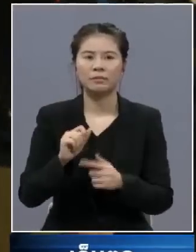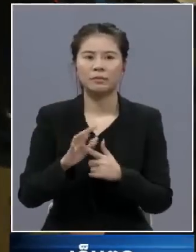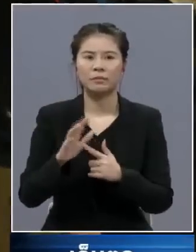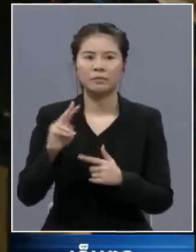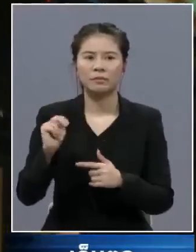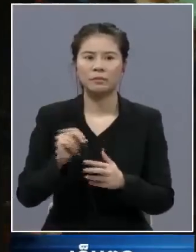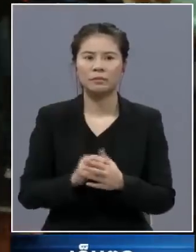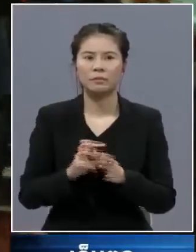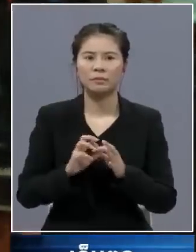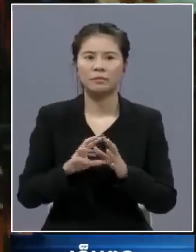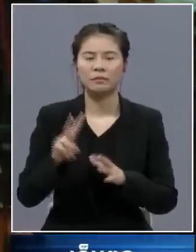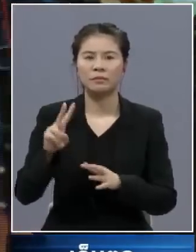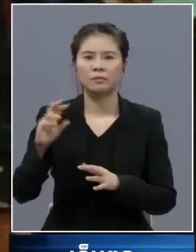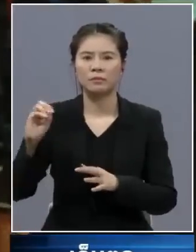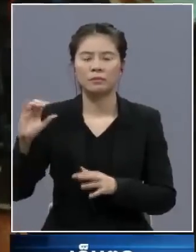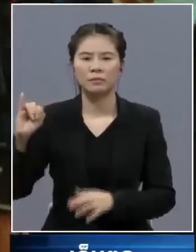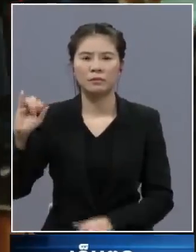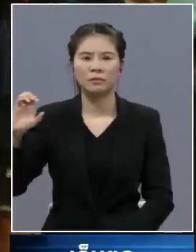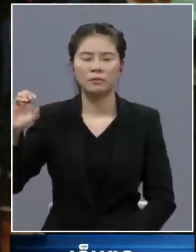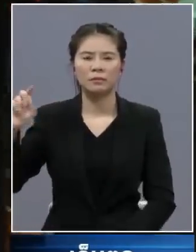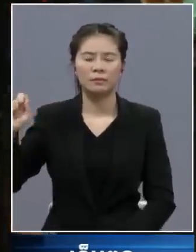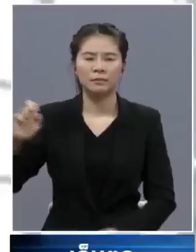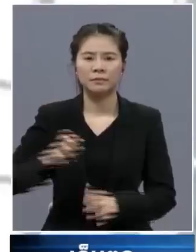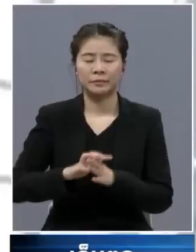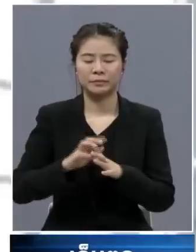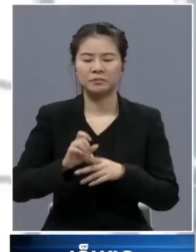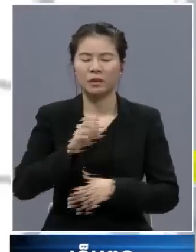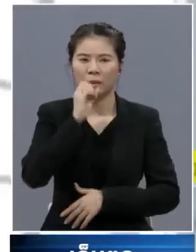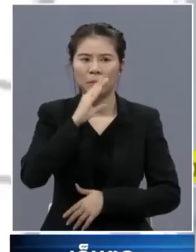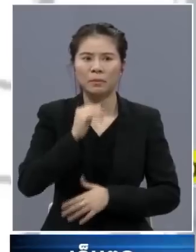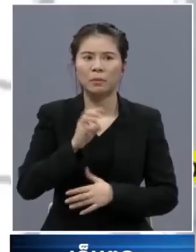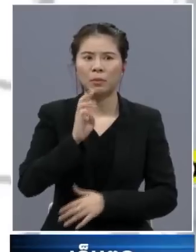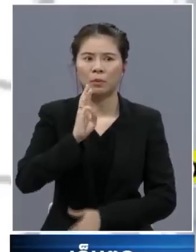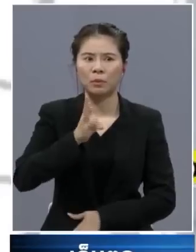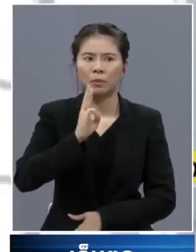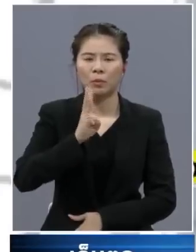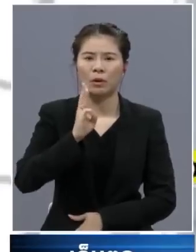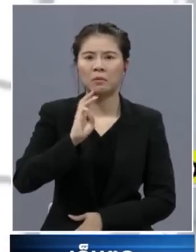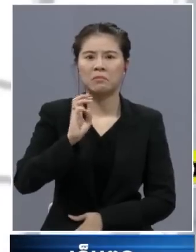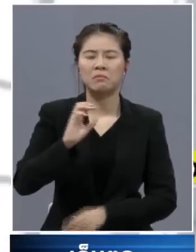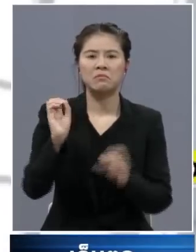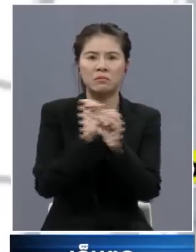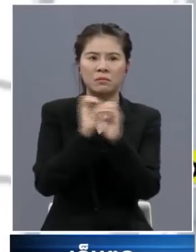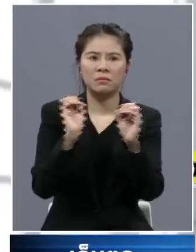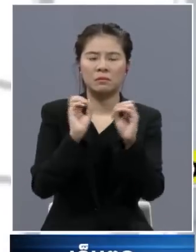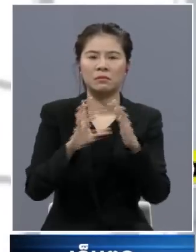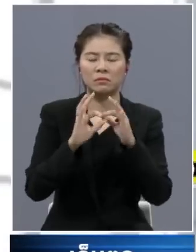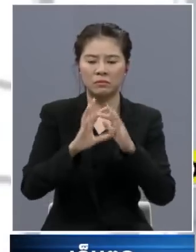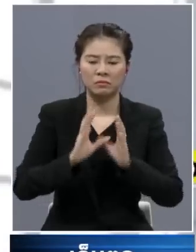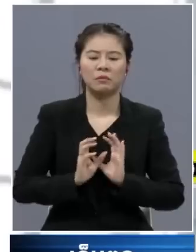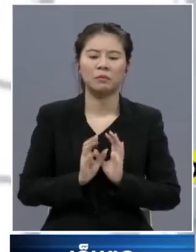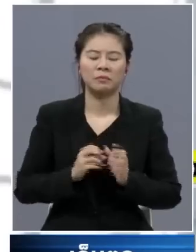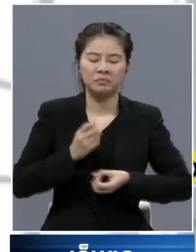Thailand ของ Voice TV ก็ออกมาบอกเลยว่าปกติตัวเองเป็นคนที่ไม่ค่อยว่าใครนะแต่มันถึงจุดที่อาจจะต้องส่งความรู้สึกให้เข